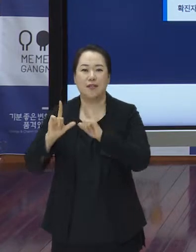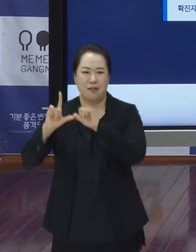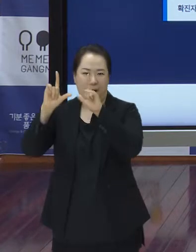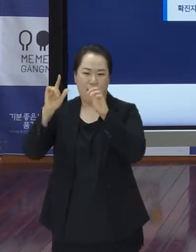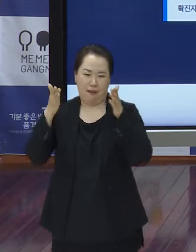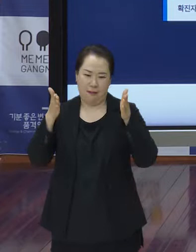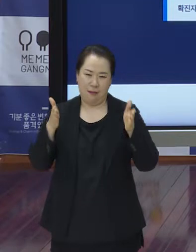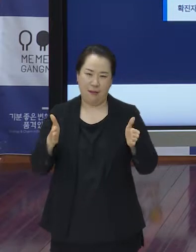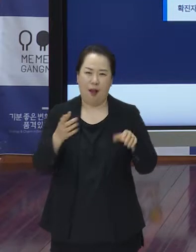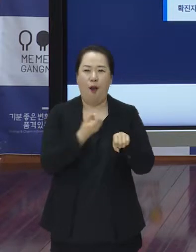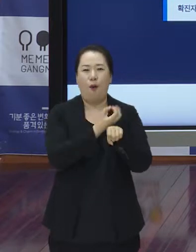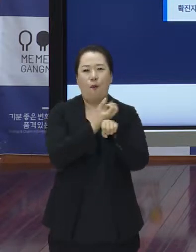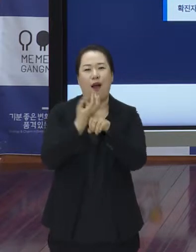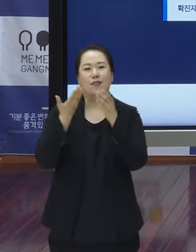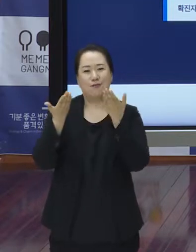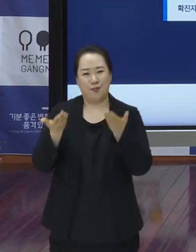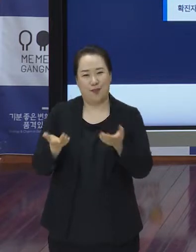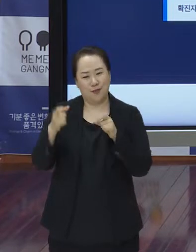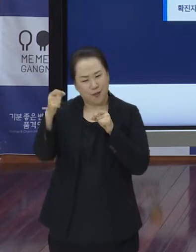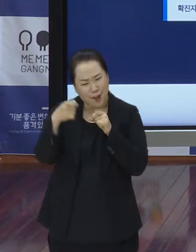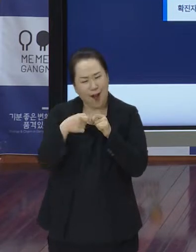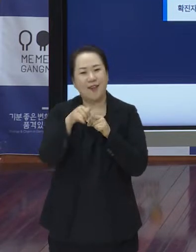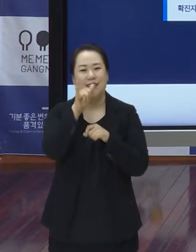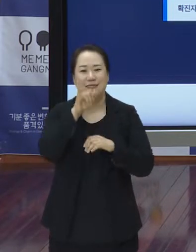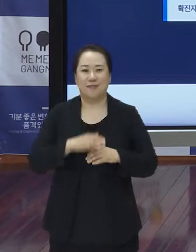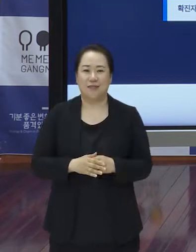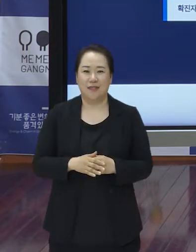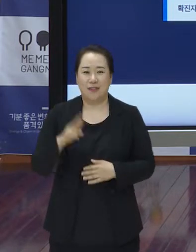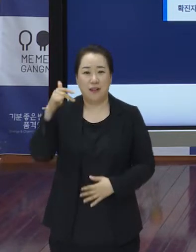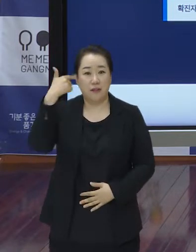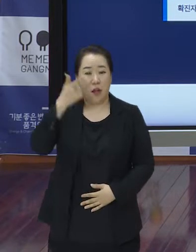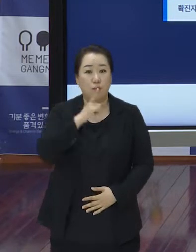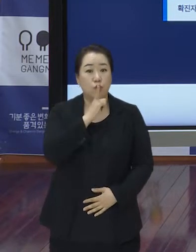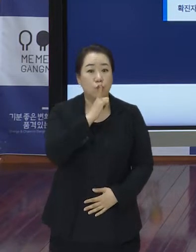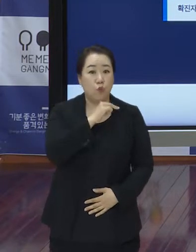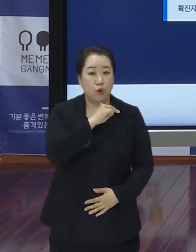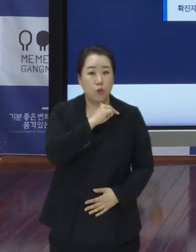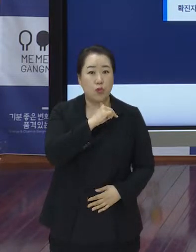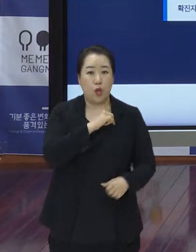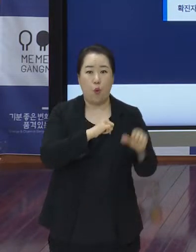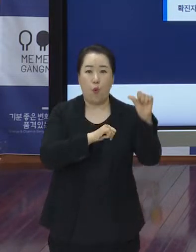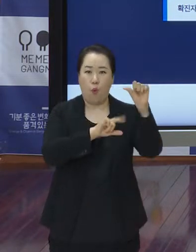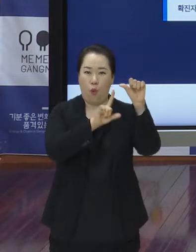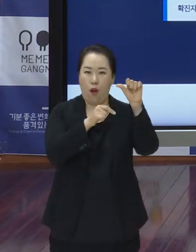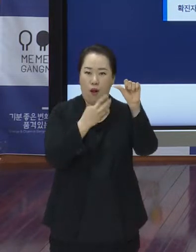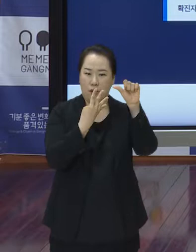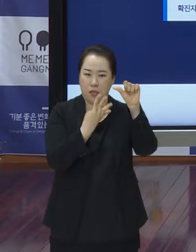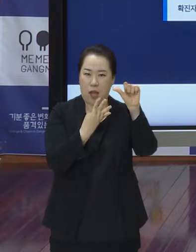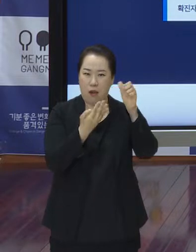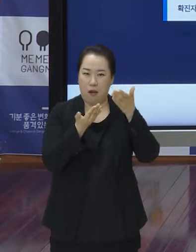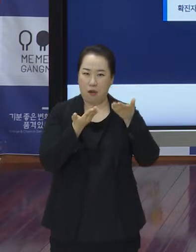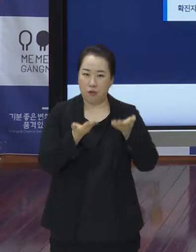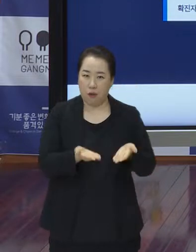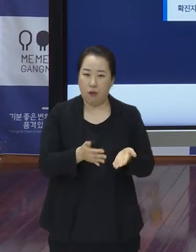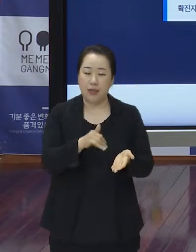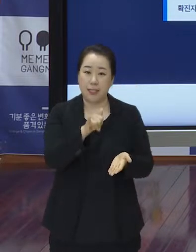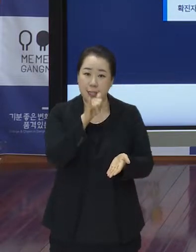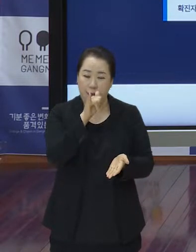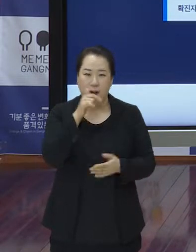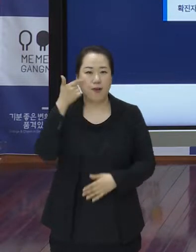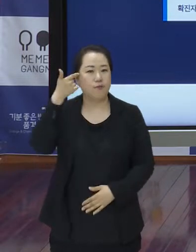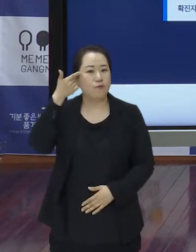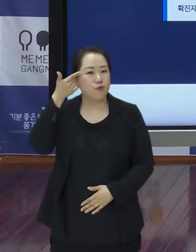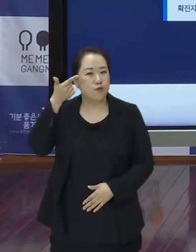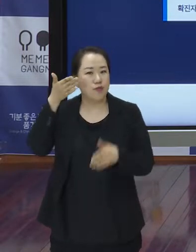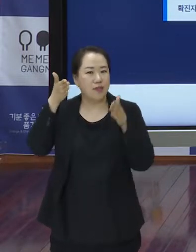황금 연휴가 다가오고 있습니다. 다음 주 월요일인 4일을 징검다리 휴일로 하시면